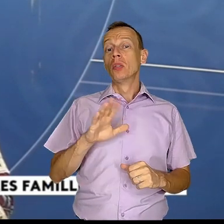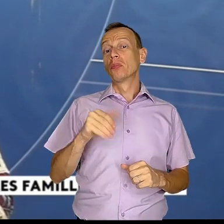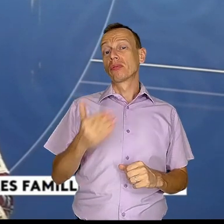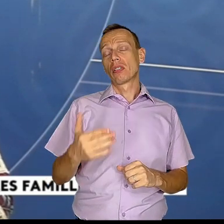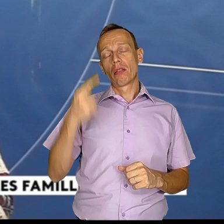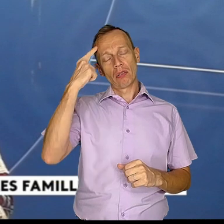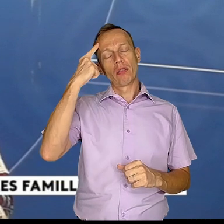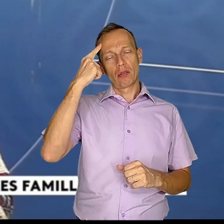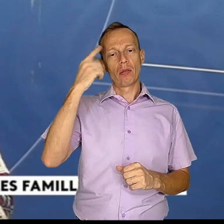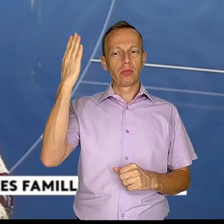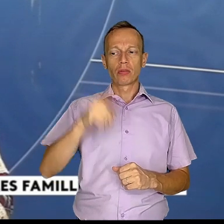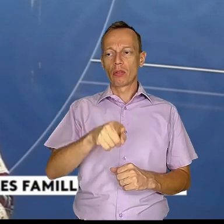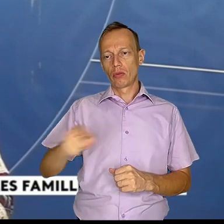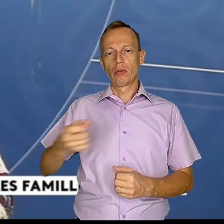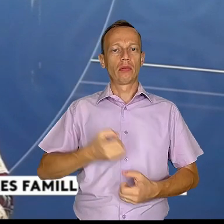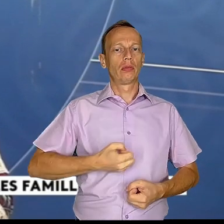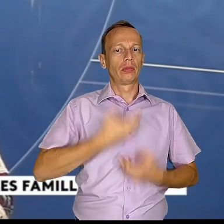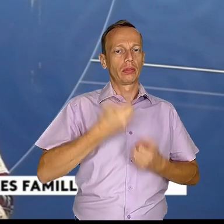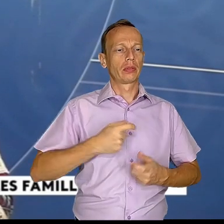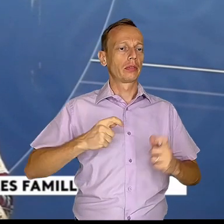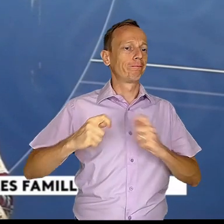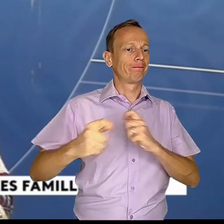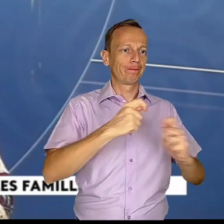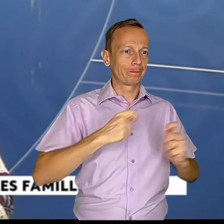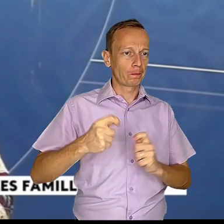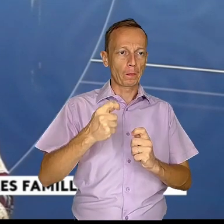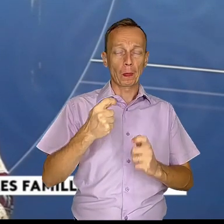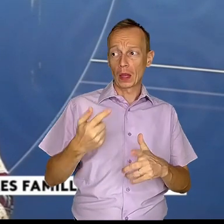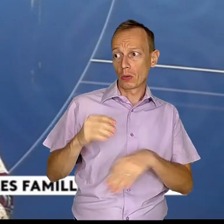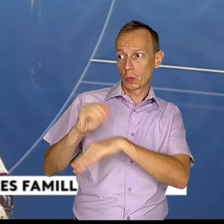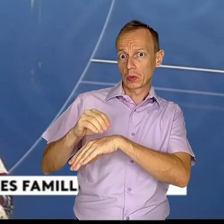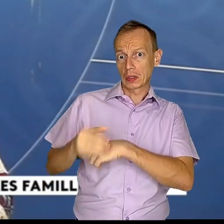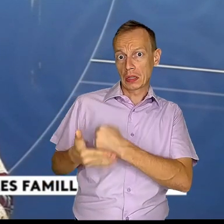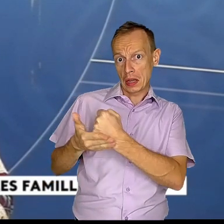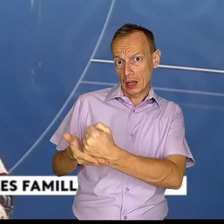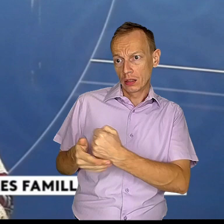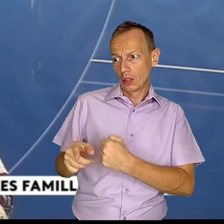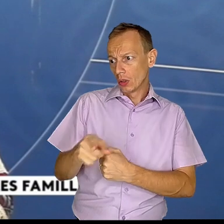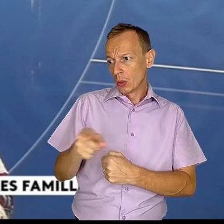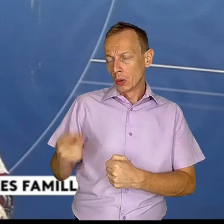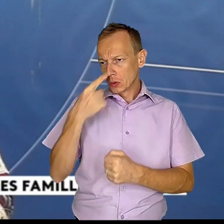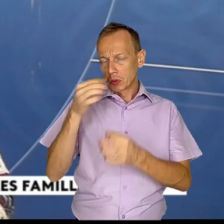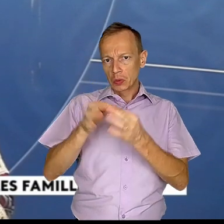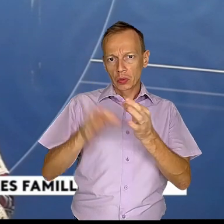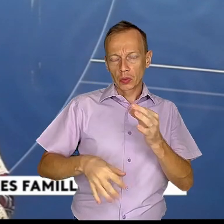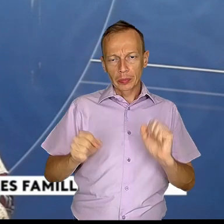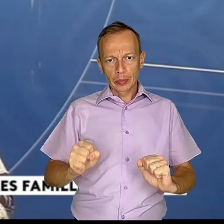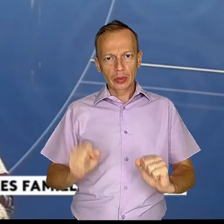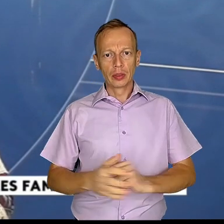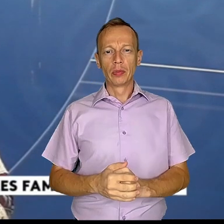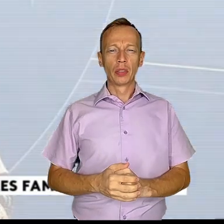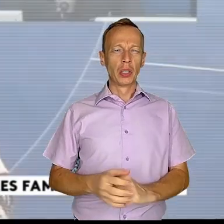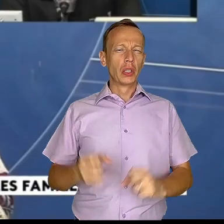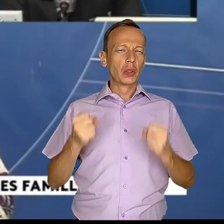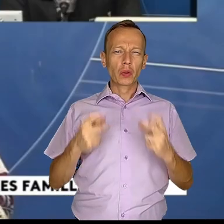Et effectivement, moi c'est juste leur donner la parole et pouvoir qu'ils trouvent, les guider pour qu'ils trouvent un